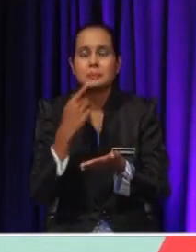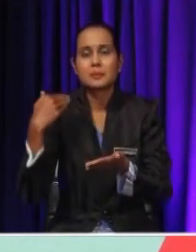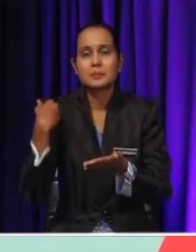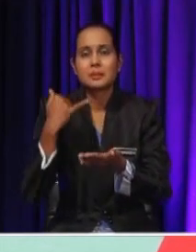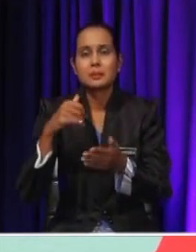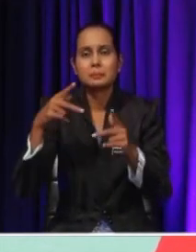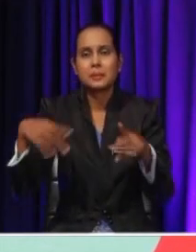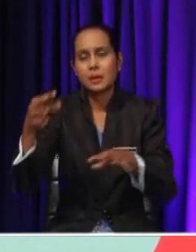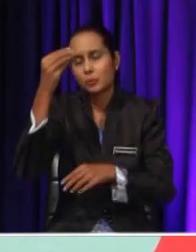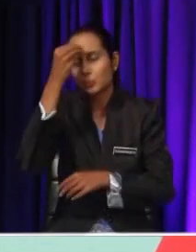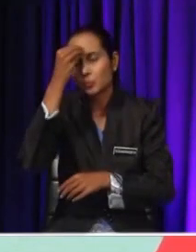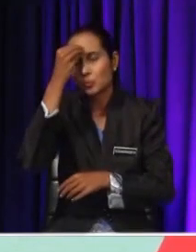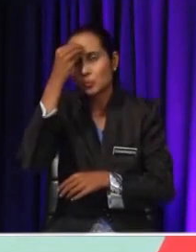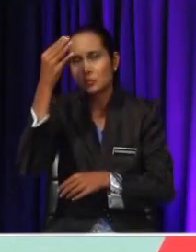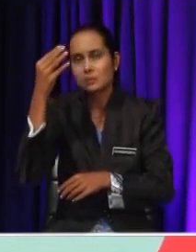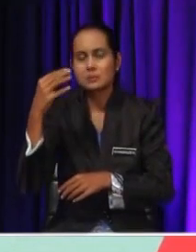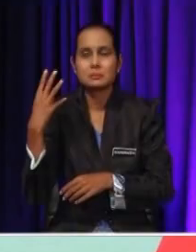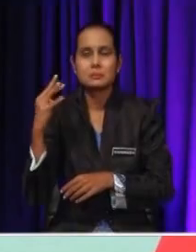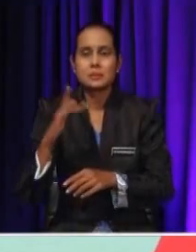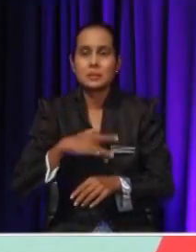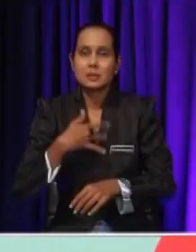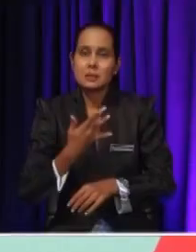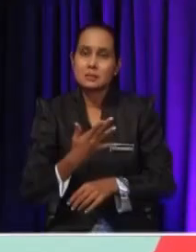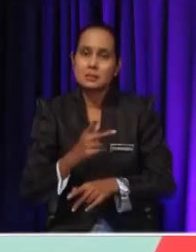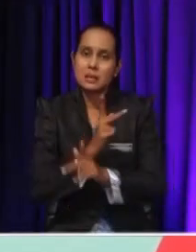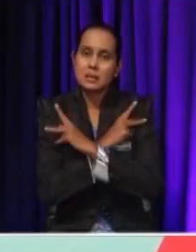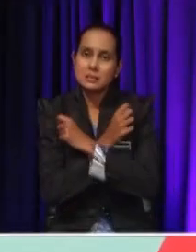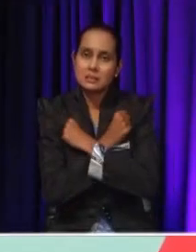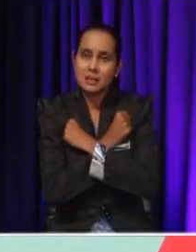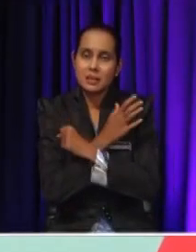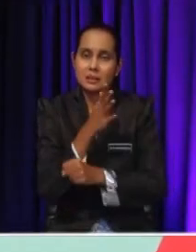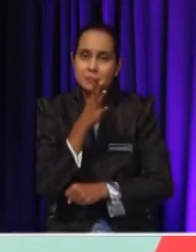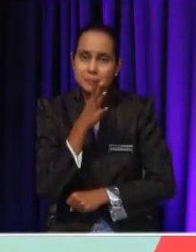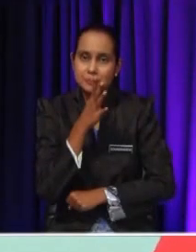mereka mereka merasakan kasih sayang